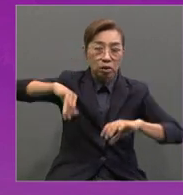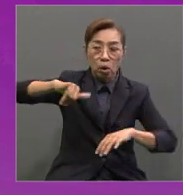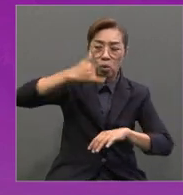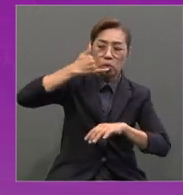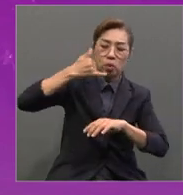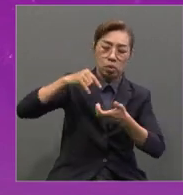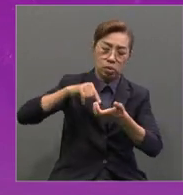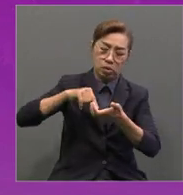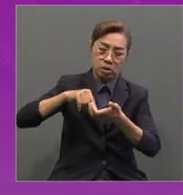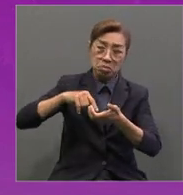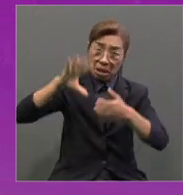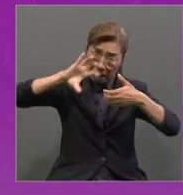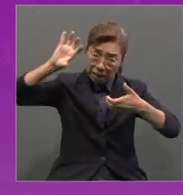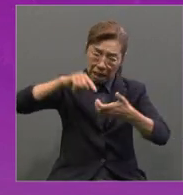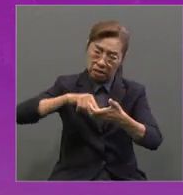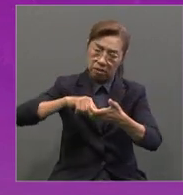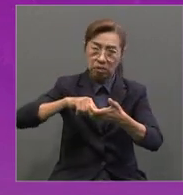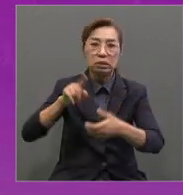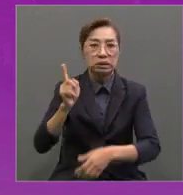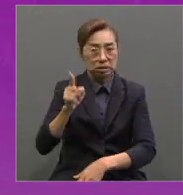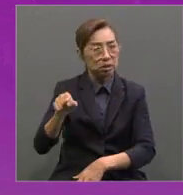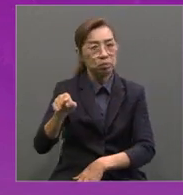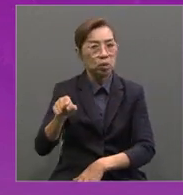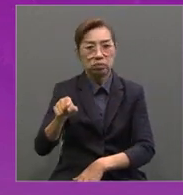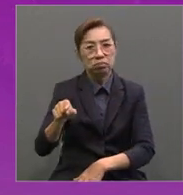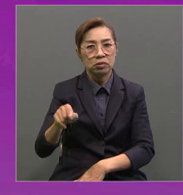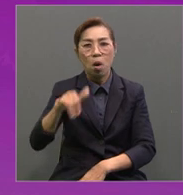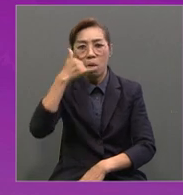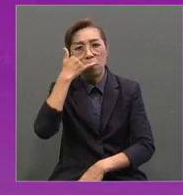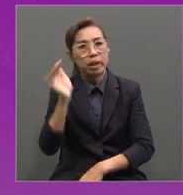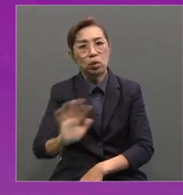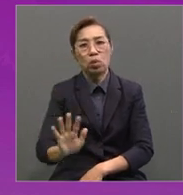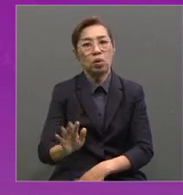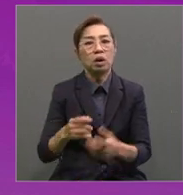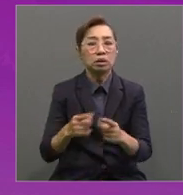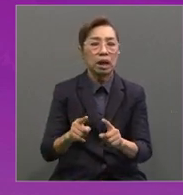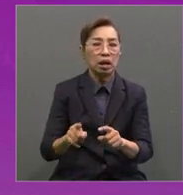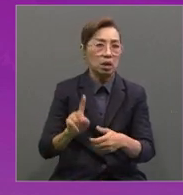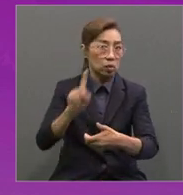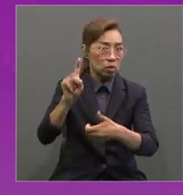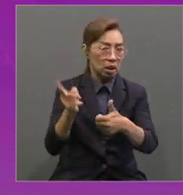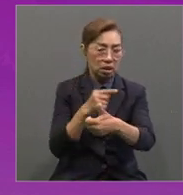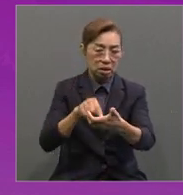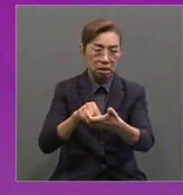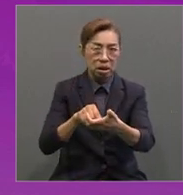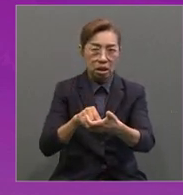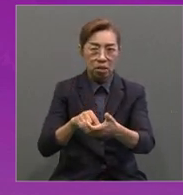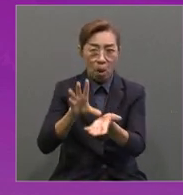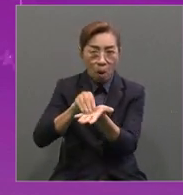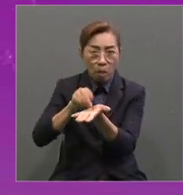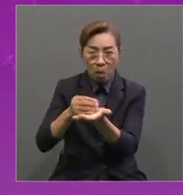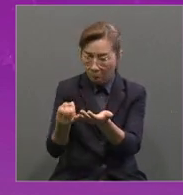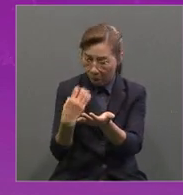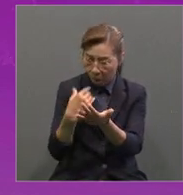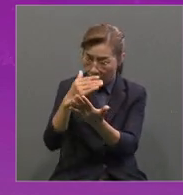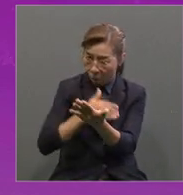มาย้ำนะหน่วยงานราชการเนี่ยบางทีเไม่ได้มีเวลาขนาดนั้นอในเราก็เอต่อนะรู้ได้ยังไงอืข้อมูล